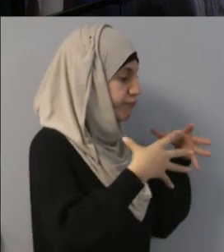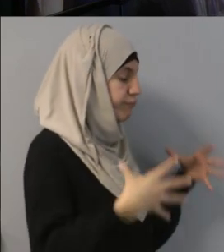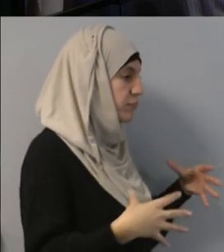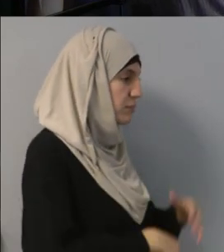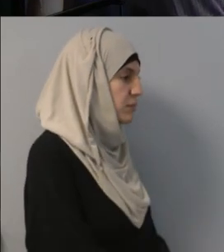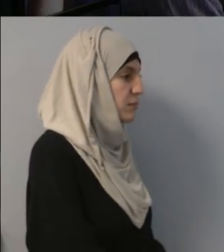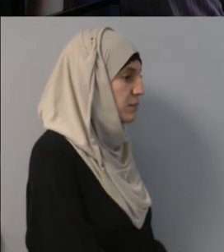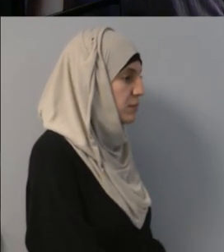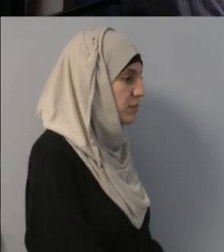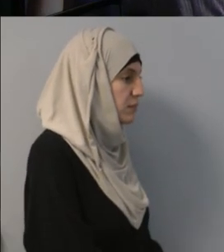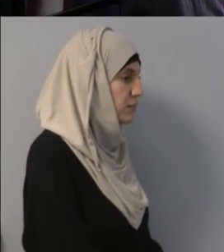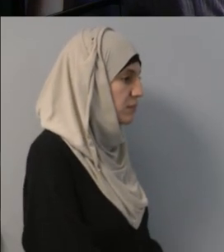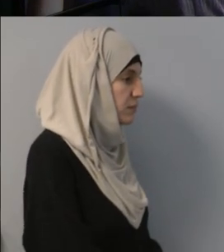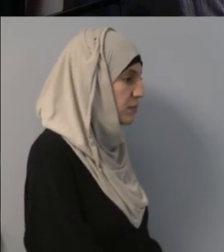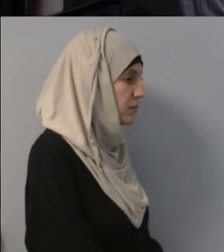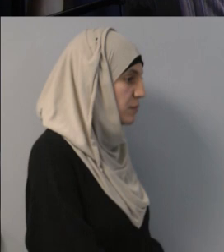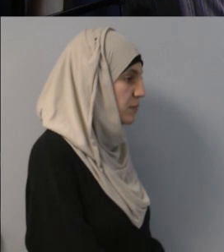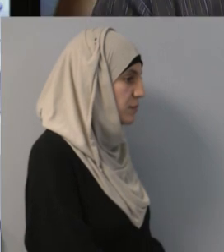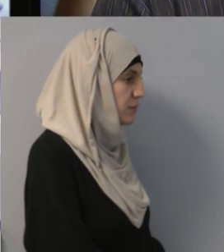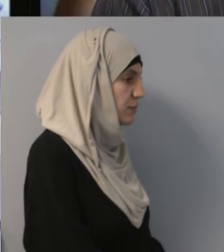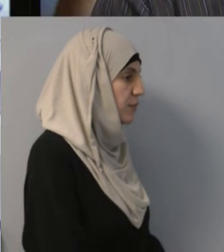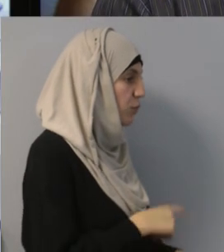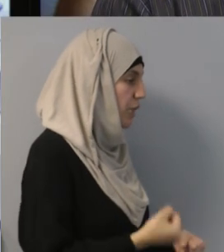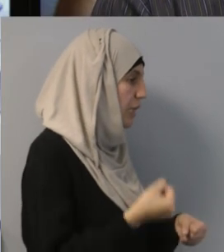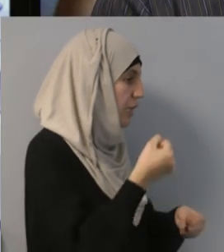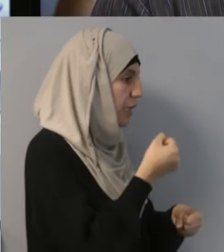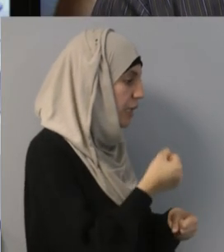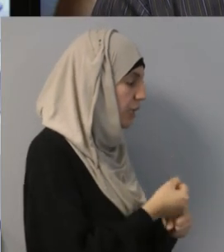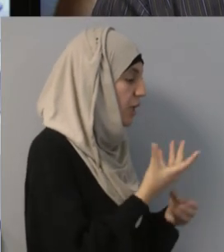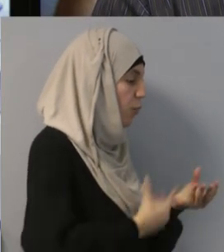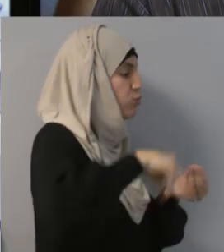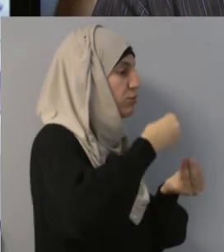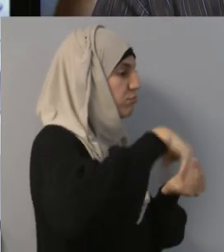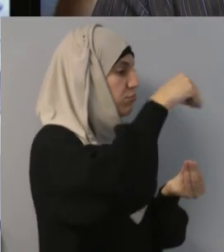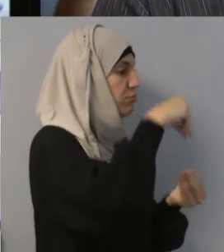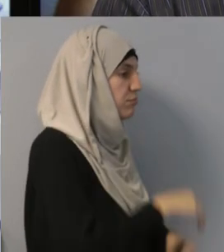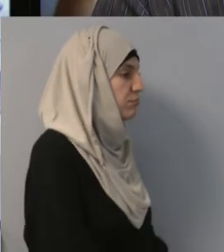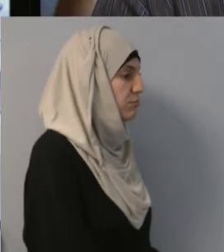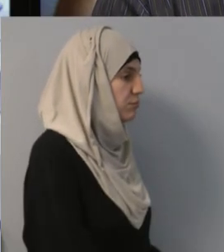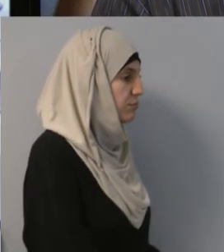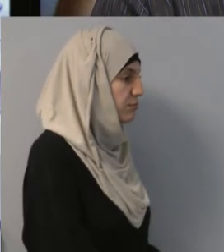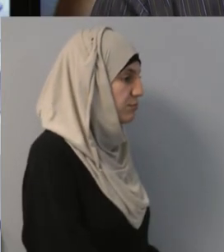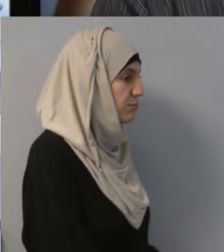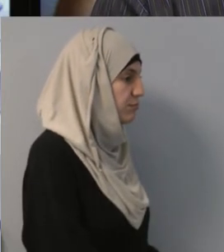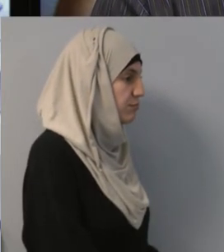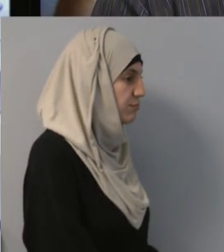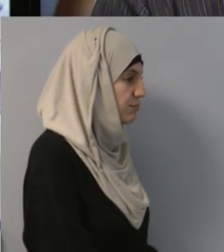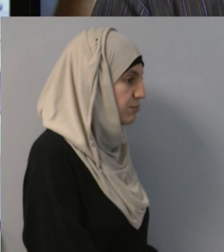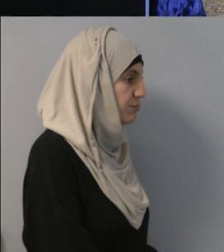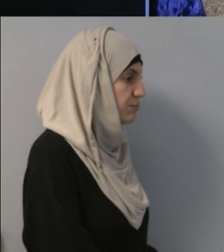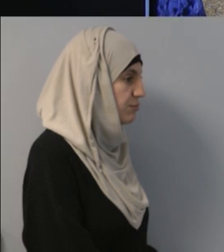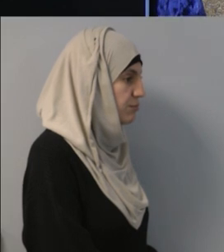C'est juste. Voilà. C'est Et juste. donc en fait de créer un isolement Ouais. supplémentaire, parce qu'il faut savoir qu'être sourd, bah,